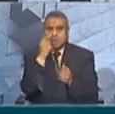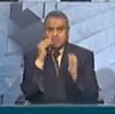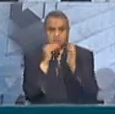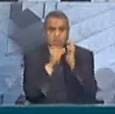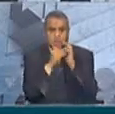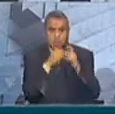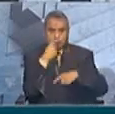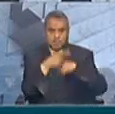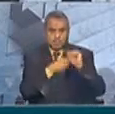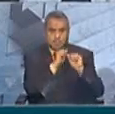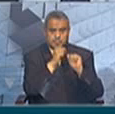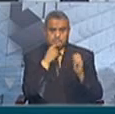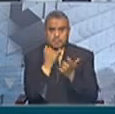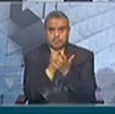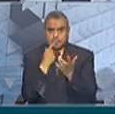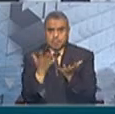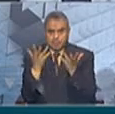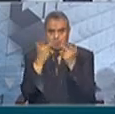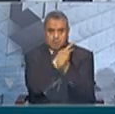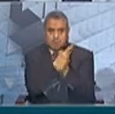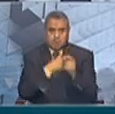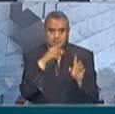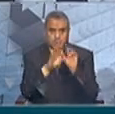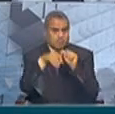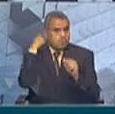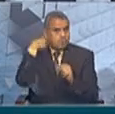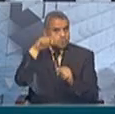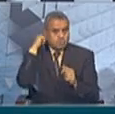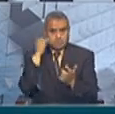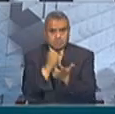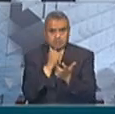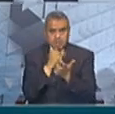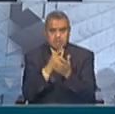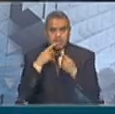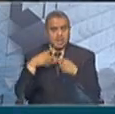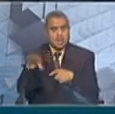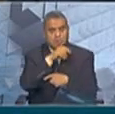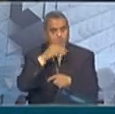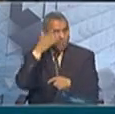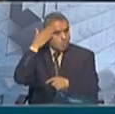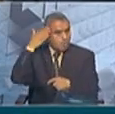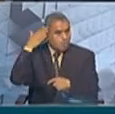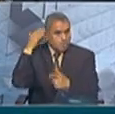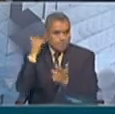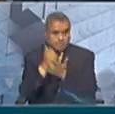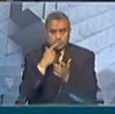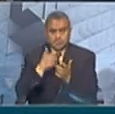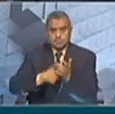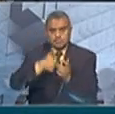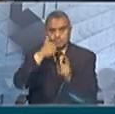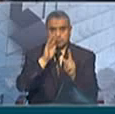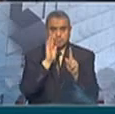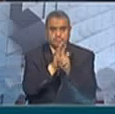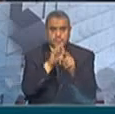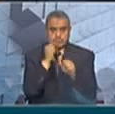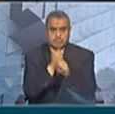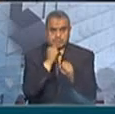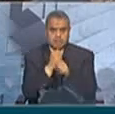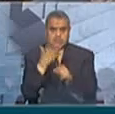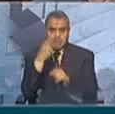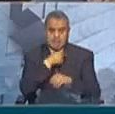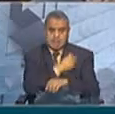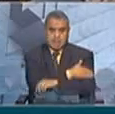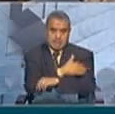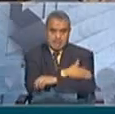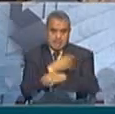يوما، وأن تتألف هذه الحكومة من وزراء يتسمون بالكفاءة، وأن تحظى بدعم جميع القوى السياسية